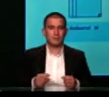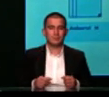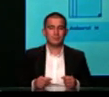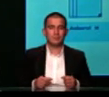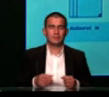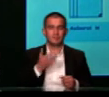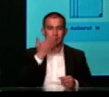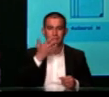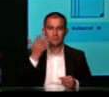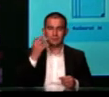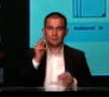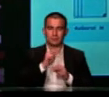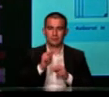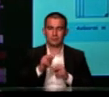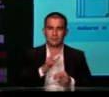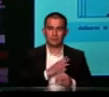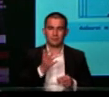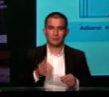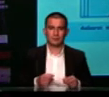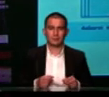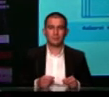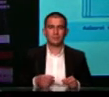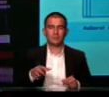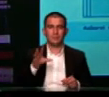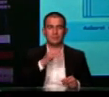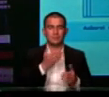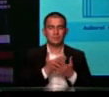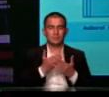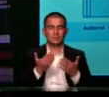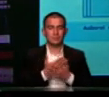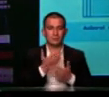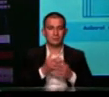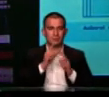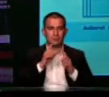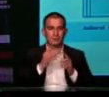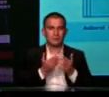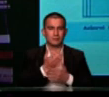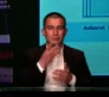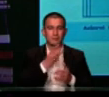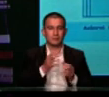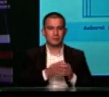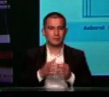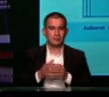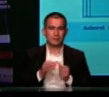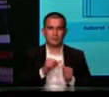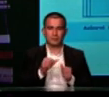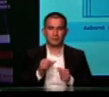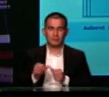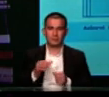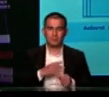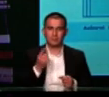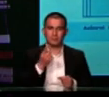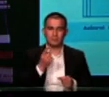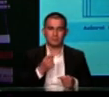O'tgan darslarimizda biz zamonaviy kriptotizimni 2 sinfga ajratgan edik.